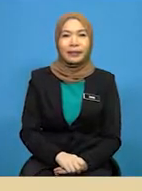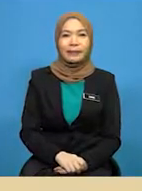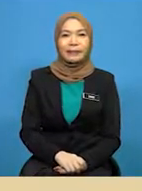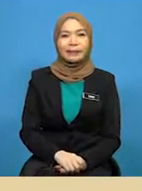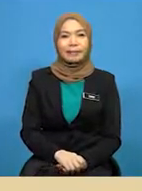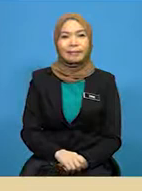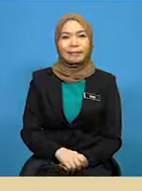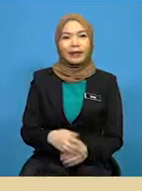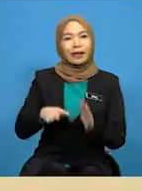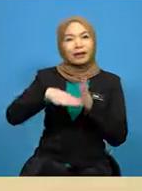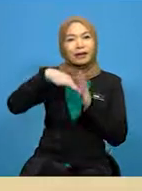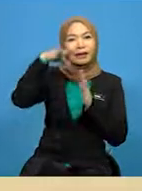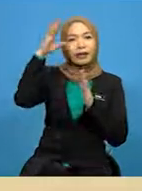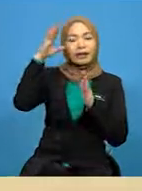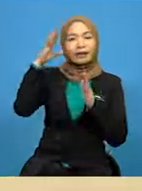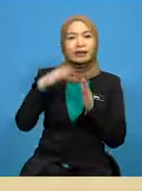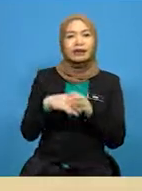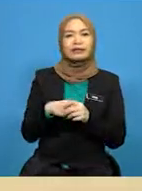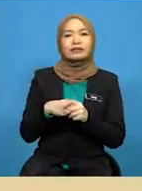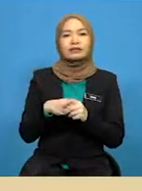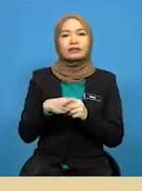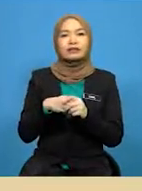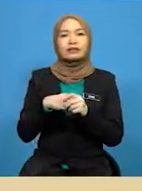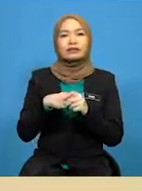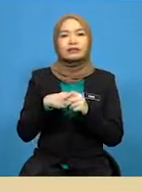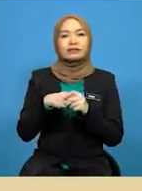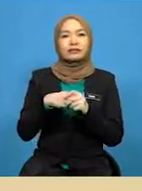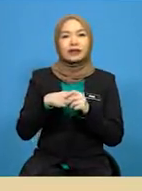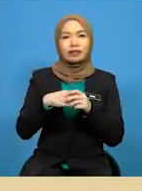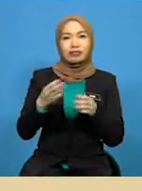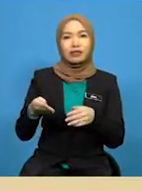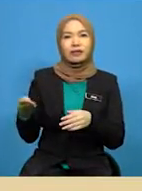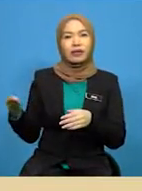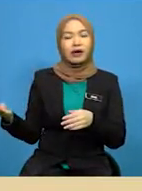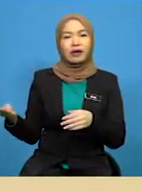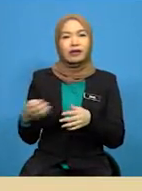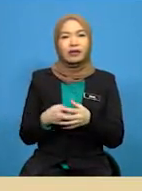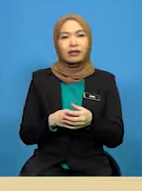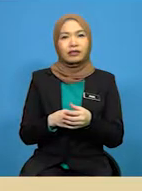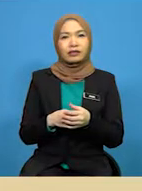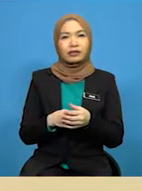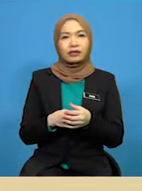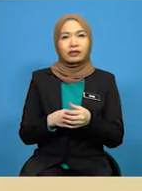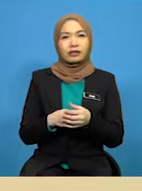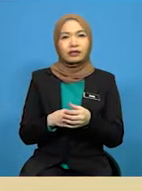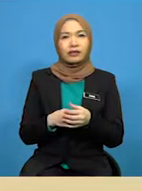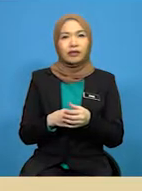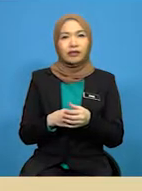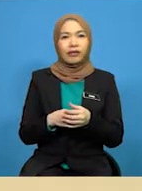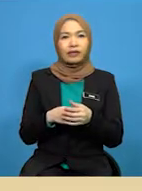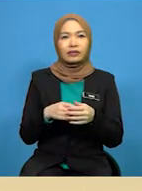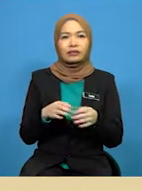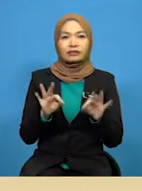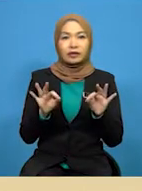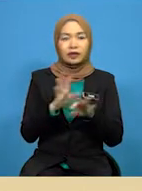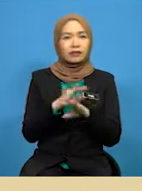tingkat harga umum barang dan perkhidmatan secara berterusan dan tidak terbatas. Okay. Manakala pengangguran pula adalah